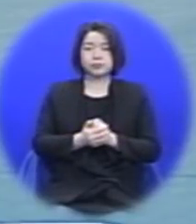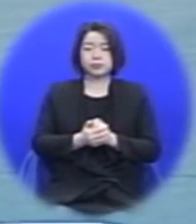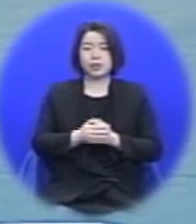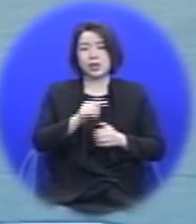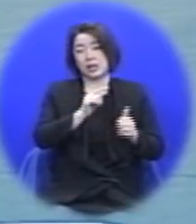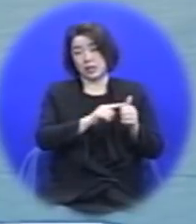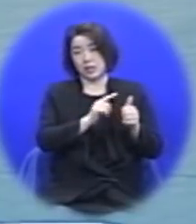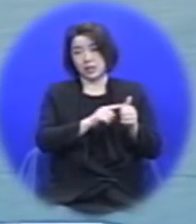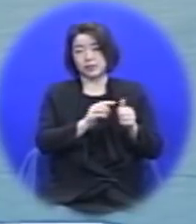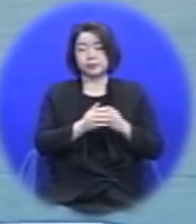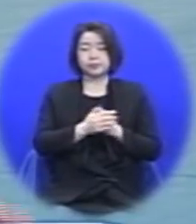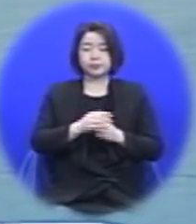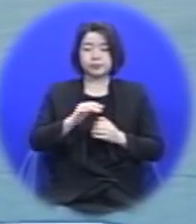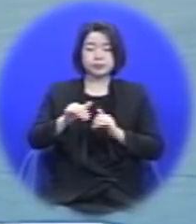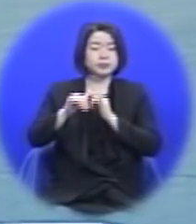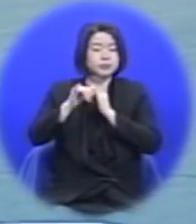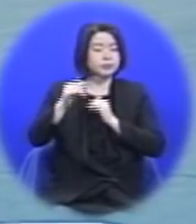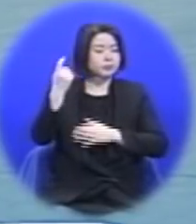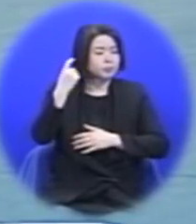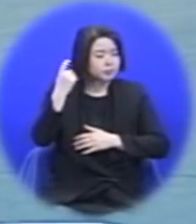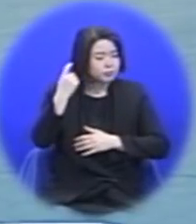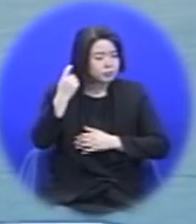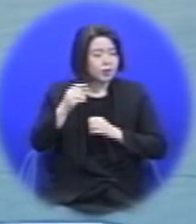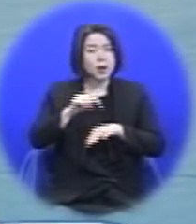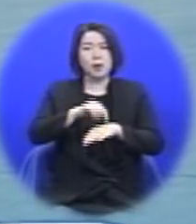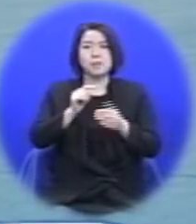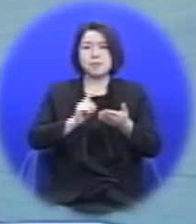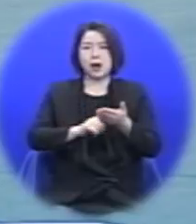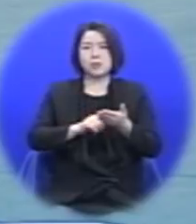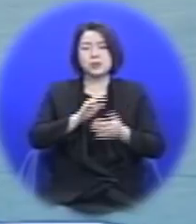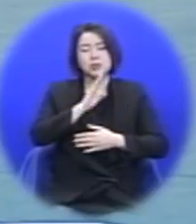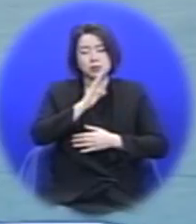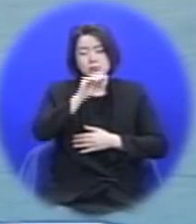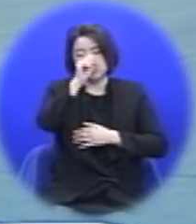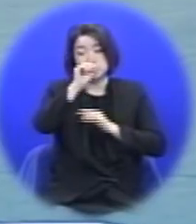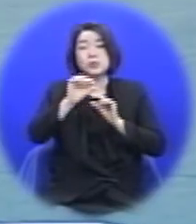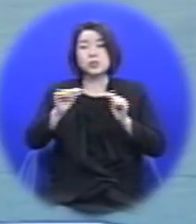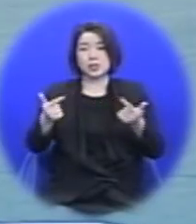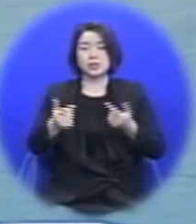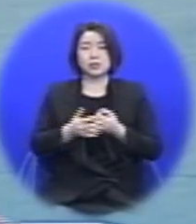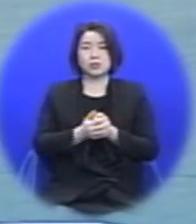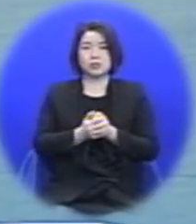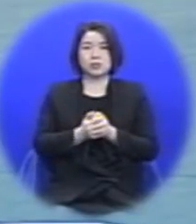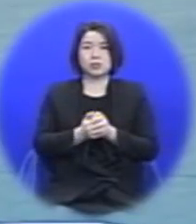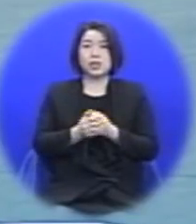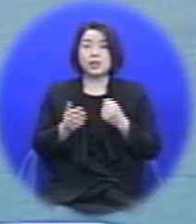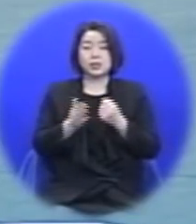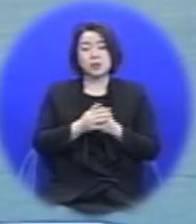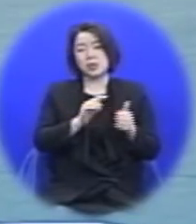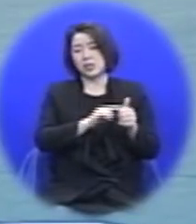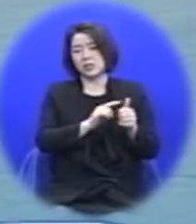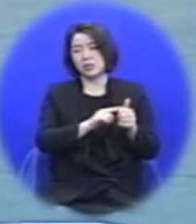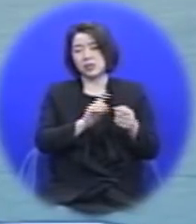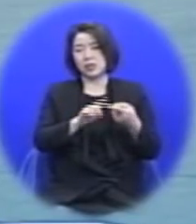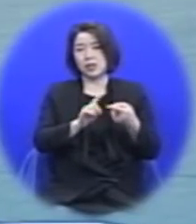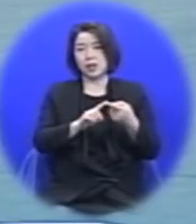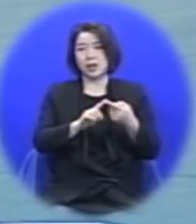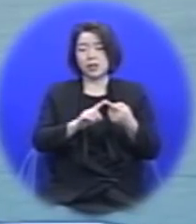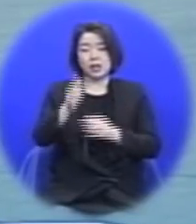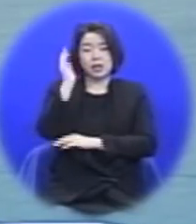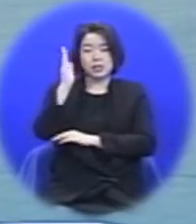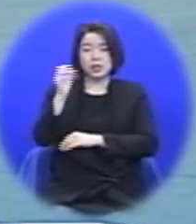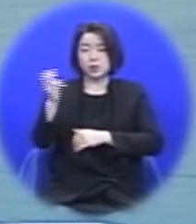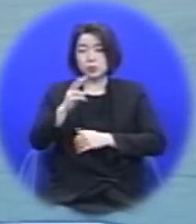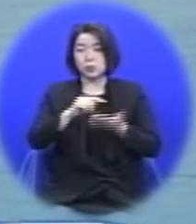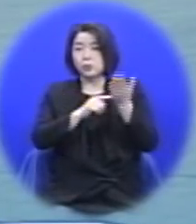그분이 자살한 소식을 들으면서 마음이 너무 아프더라고요. 그래서 그분에 대한 이야기를 또 언급하는